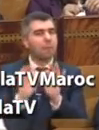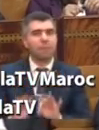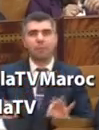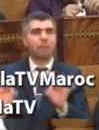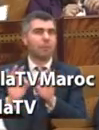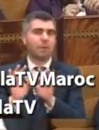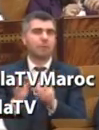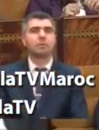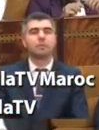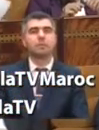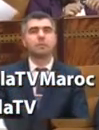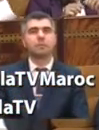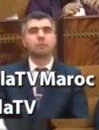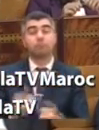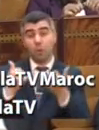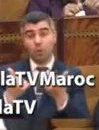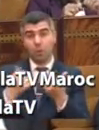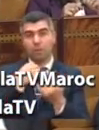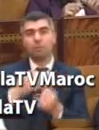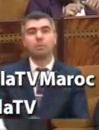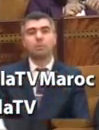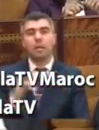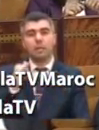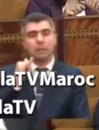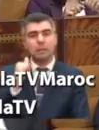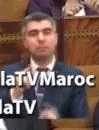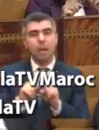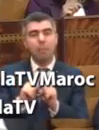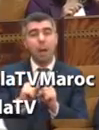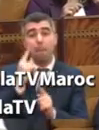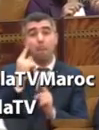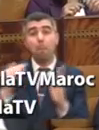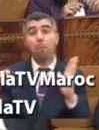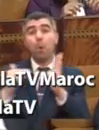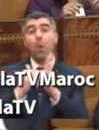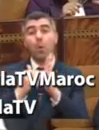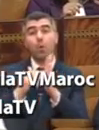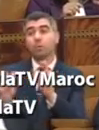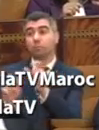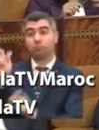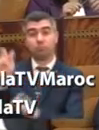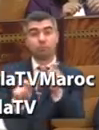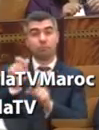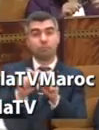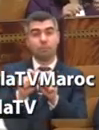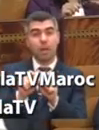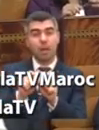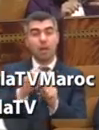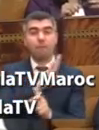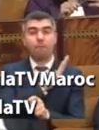الفلسطينيين. فهل يعقل أن يستمر أكثر من 1 مليون فلسطيني من كافة شرائح وفئات